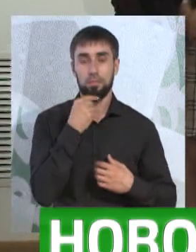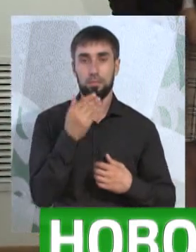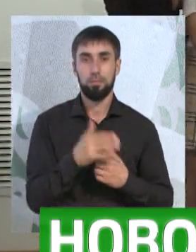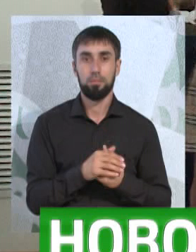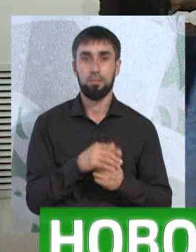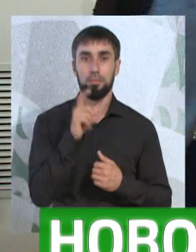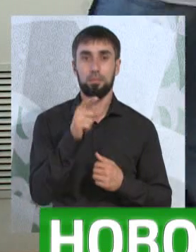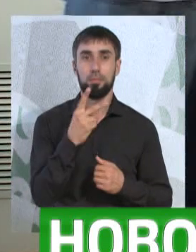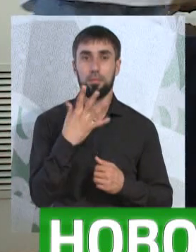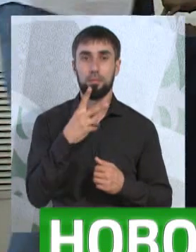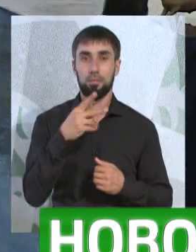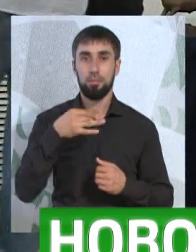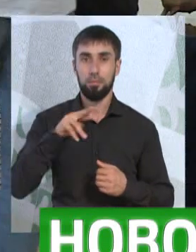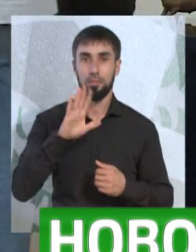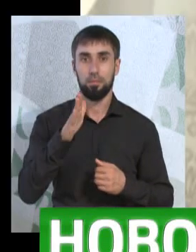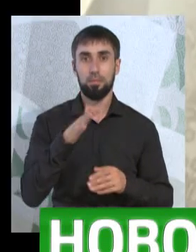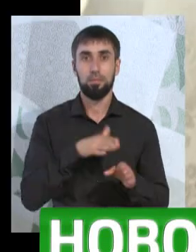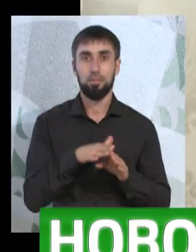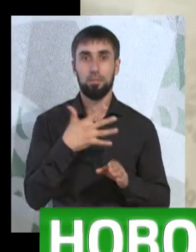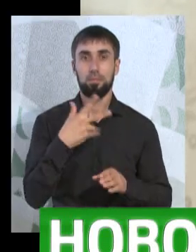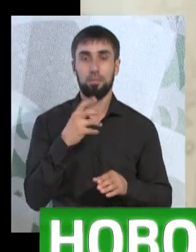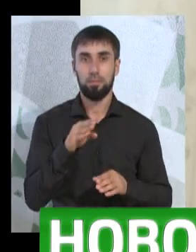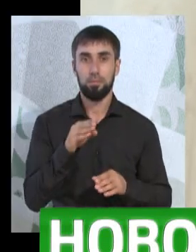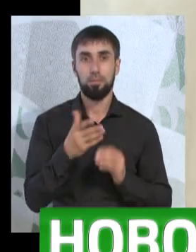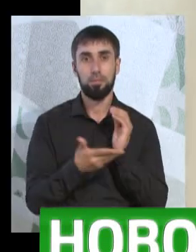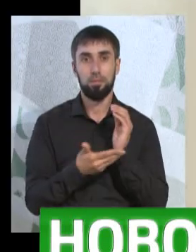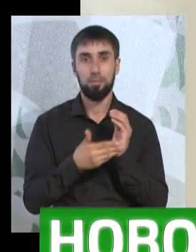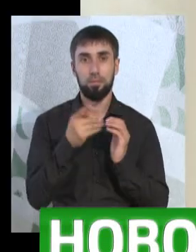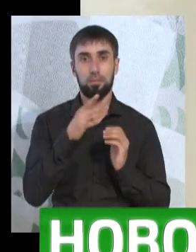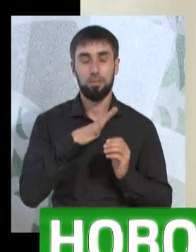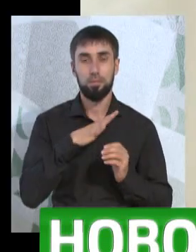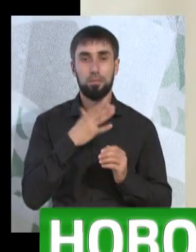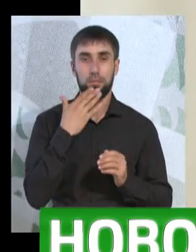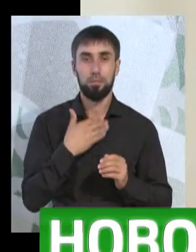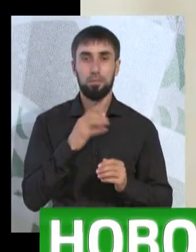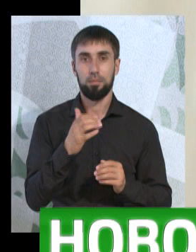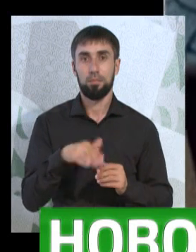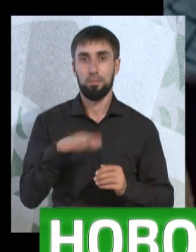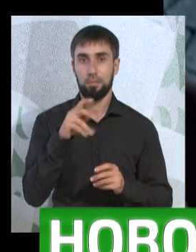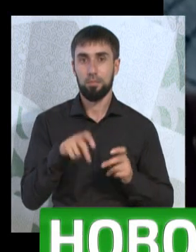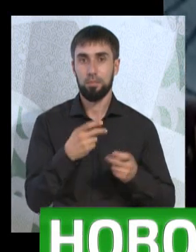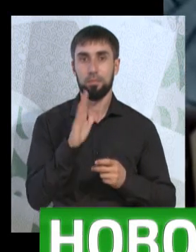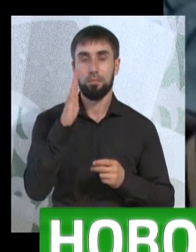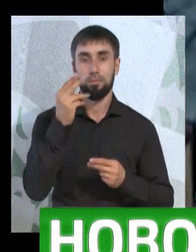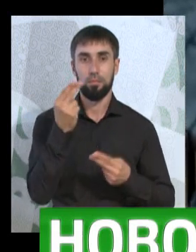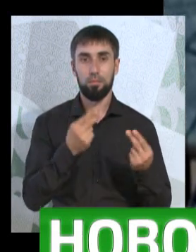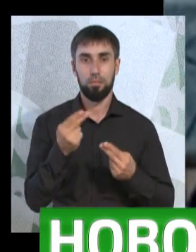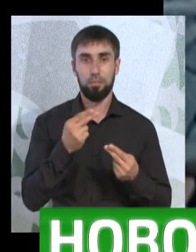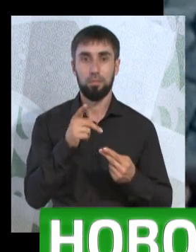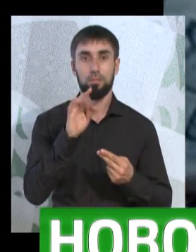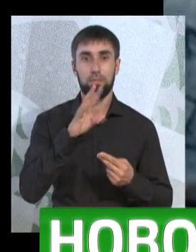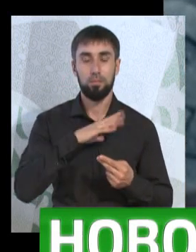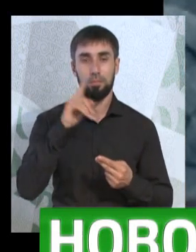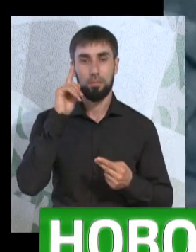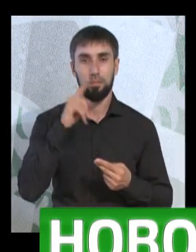Хамчиеву 25 июля исполняется 55 лет. Деревом начал увлекаться еще в детстве. Будущий художник уже тогда знал, с